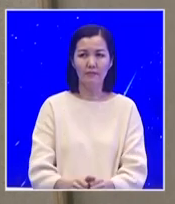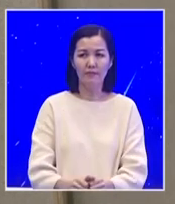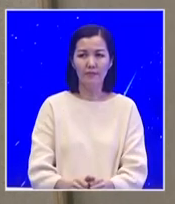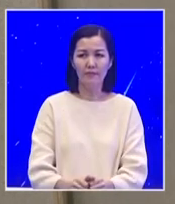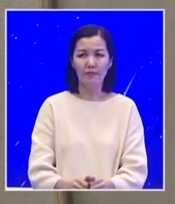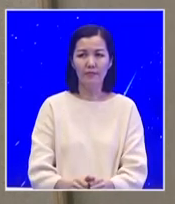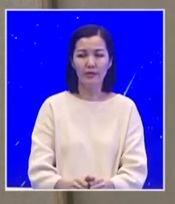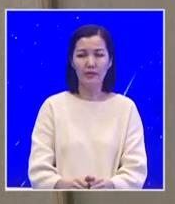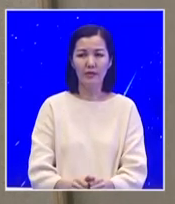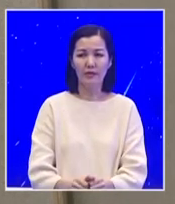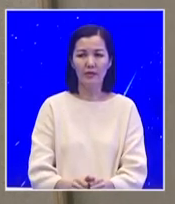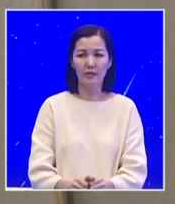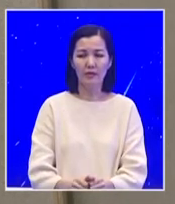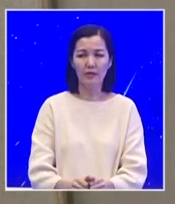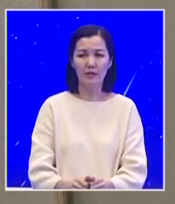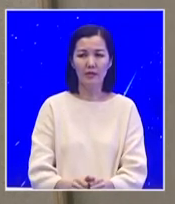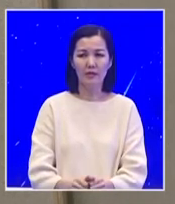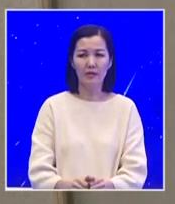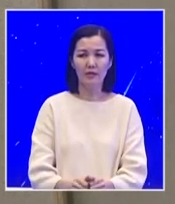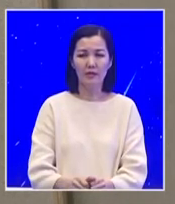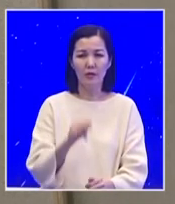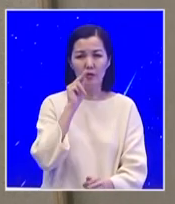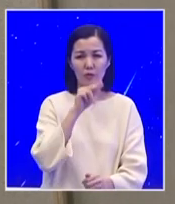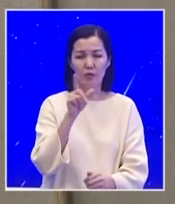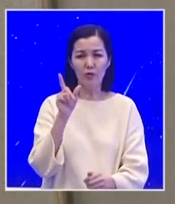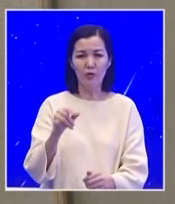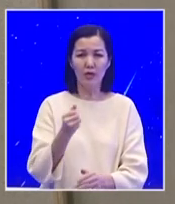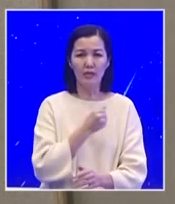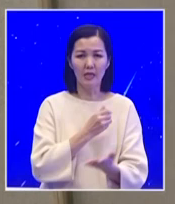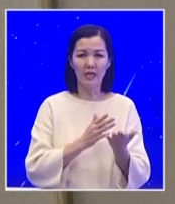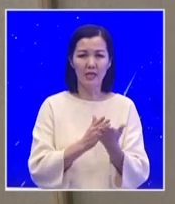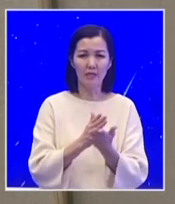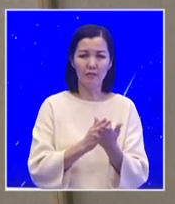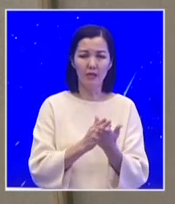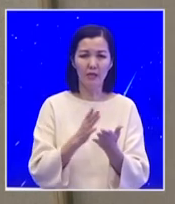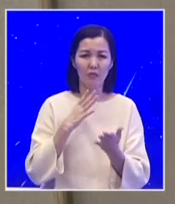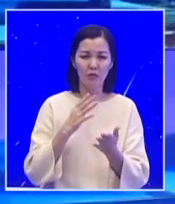Айта кететін жайт, күдікті тұлға да әскери қызметкер болып шықты.